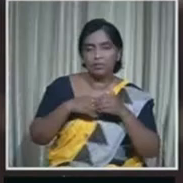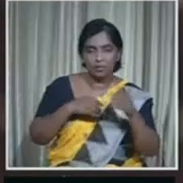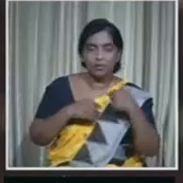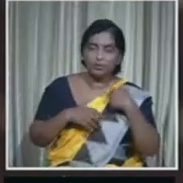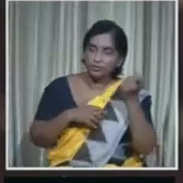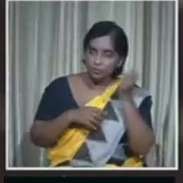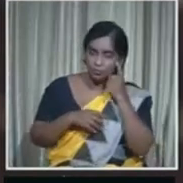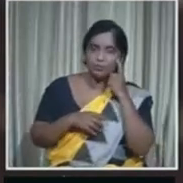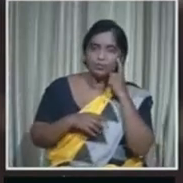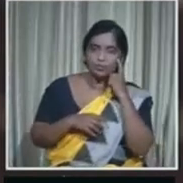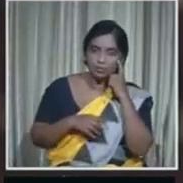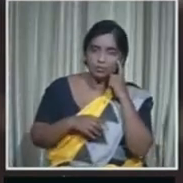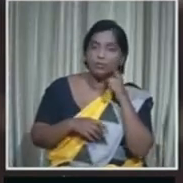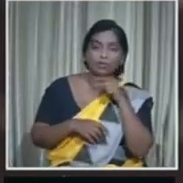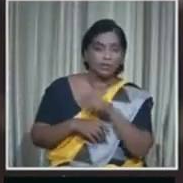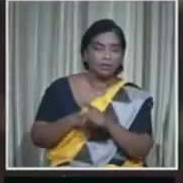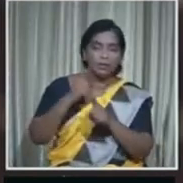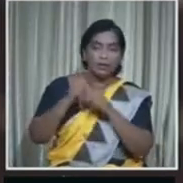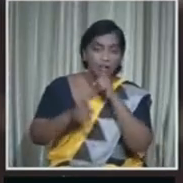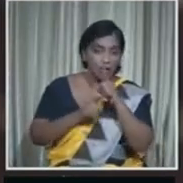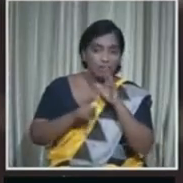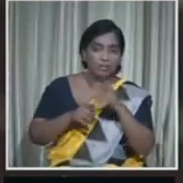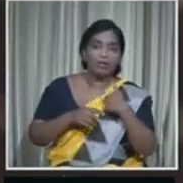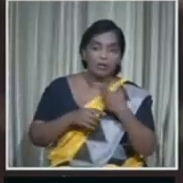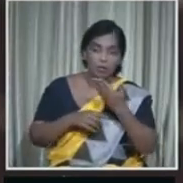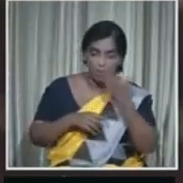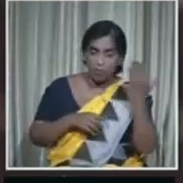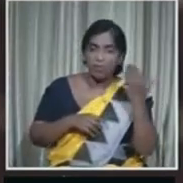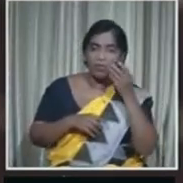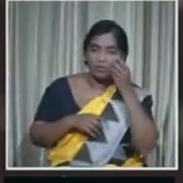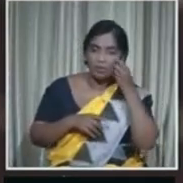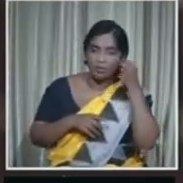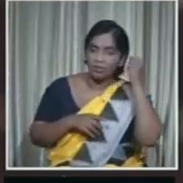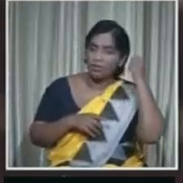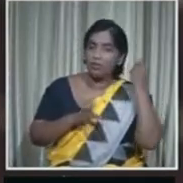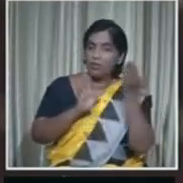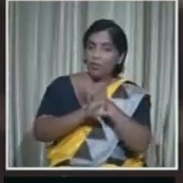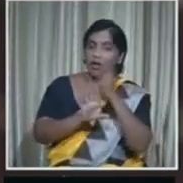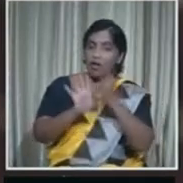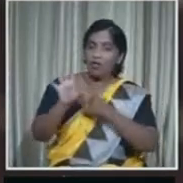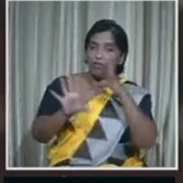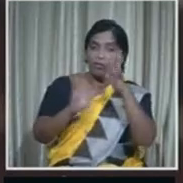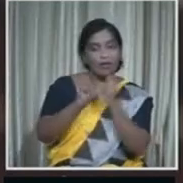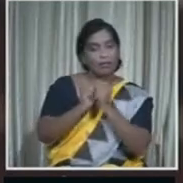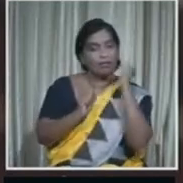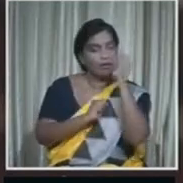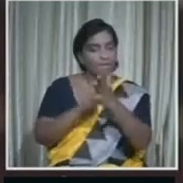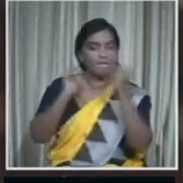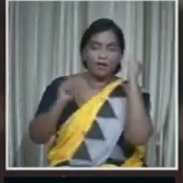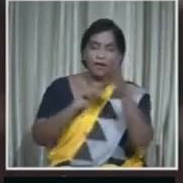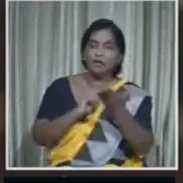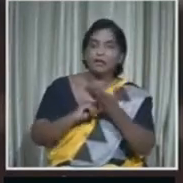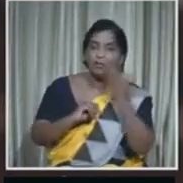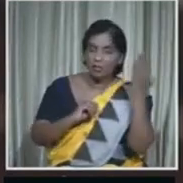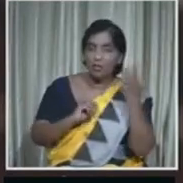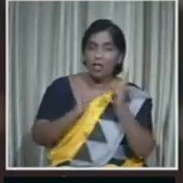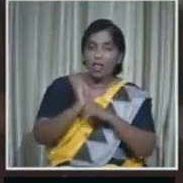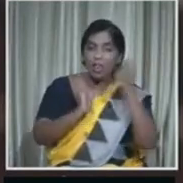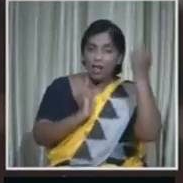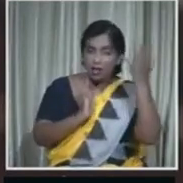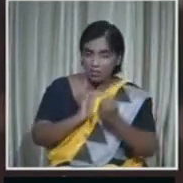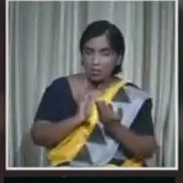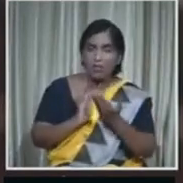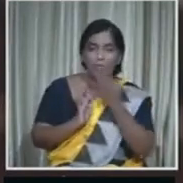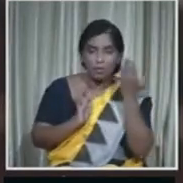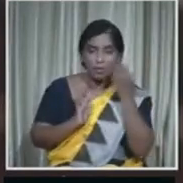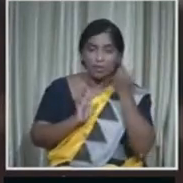දන්නවා. මේක ගැන කතා කරන්න ගියොත් අපිට පුළුවන් පහුගිය අවුරුදු පහට මඩ ගහන්න නැත්තම් වෙච්ච දේවල් කියන්න ලෝන් ගත්ත ඒවා ඔබතුමාට කියන්න පුළුවන්